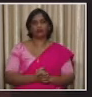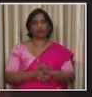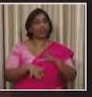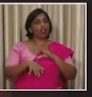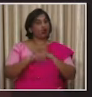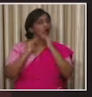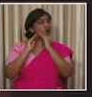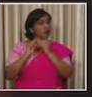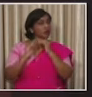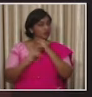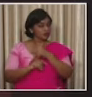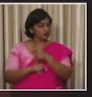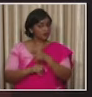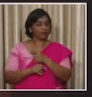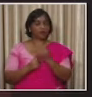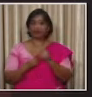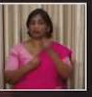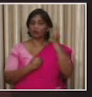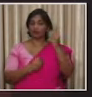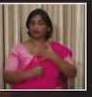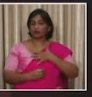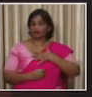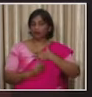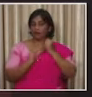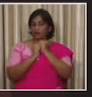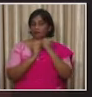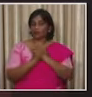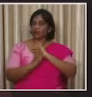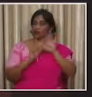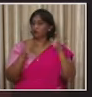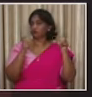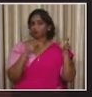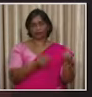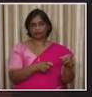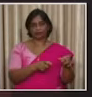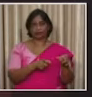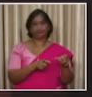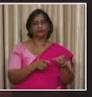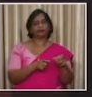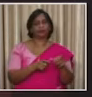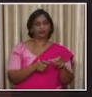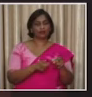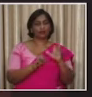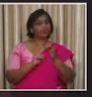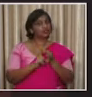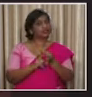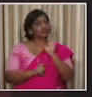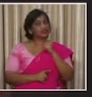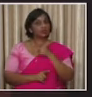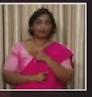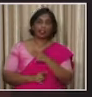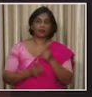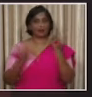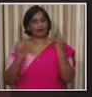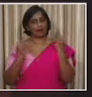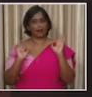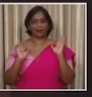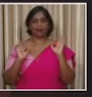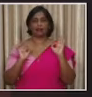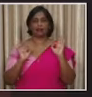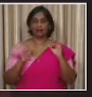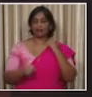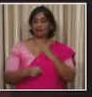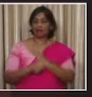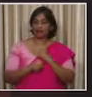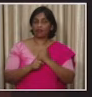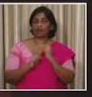රෝහල් පද්ධතියට ලබා දෙන හුස්ම වැඩසටහන තහනම්. හැබැයි ජනාධිපතිවරයාට නිදහස තියෙනවා